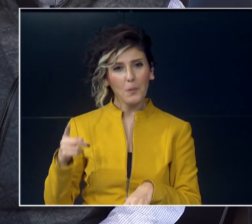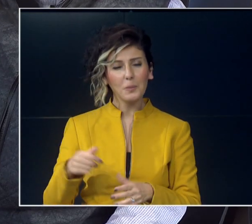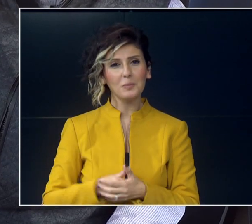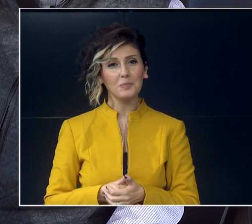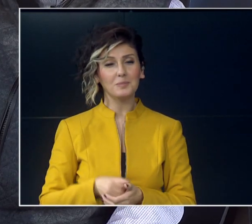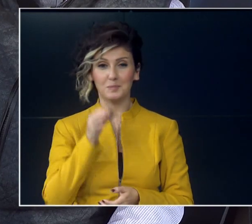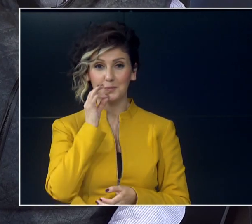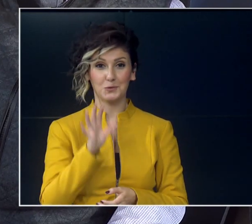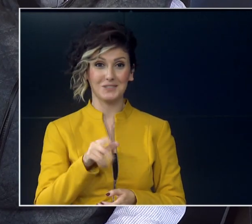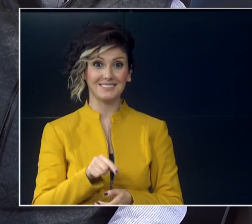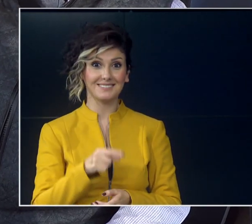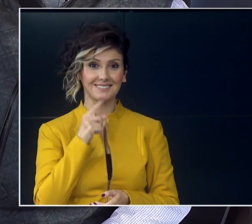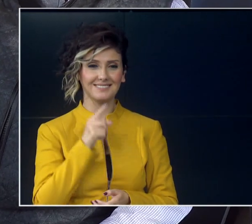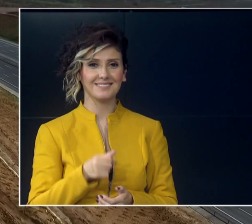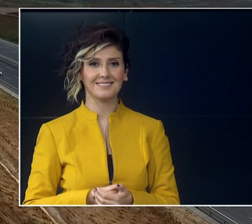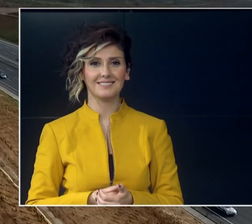O müthiş bir şey. Evet.